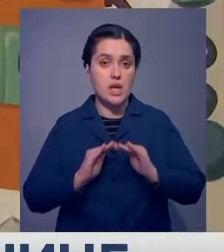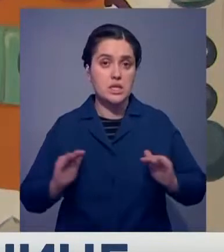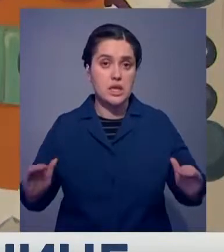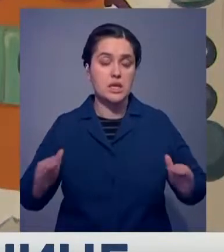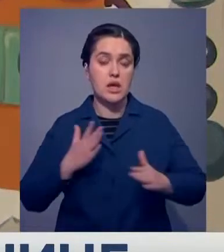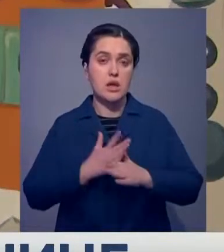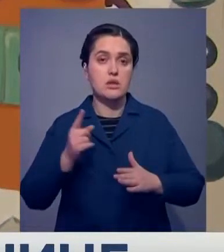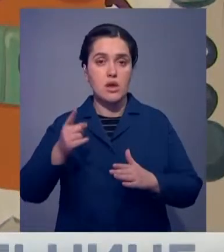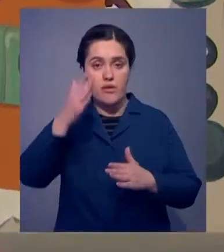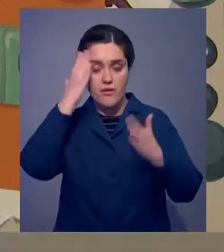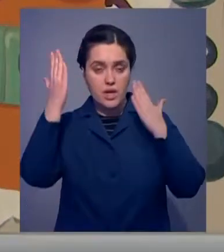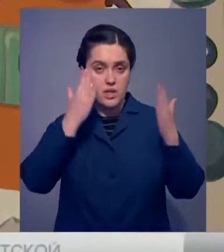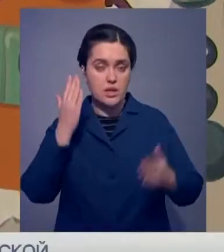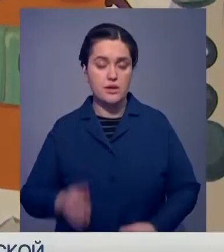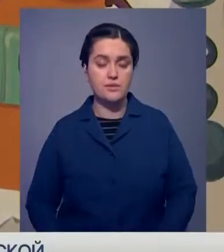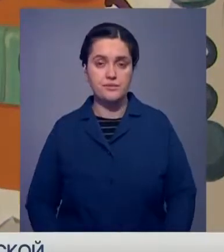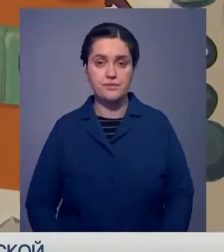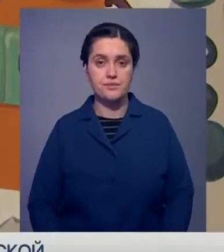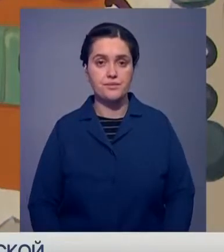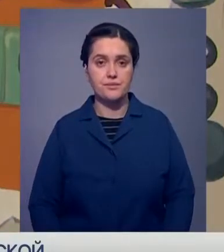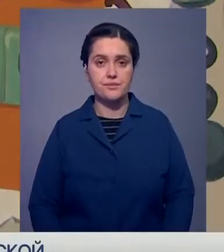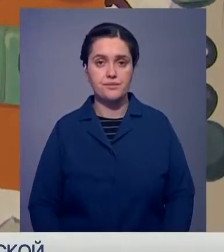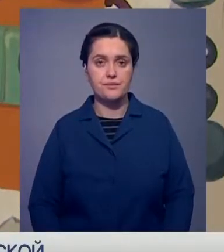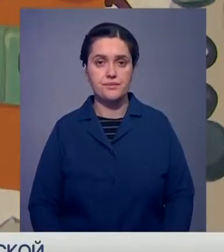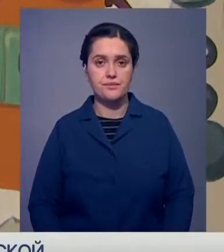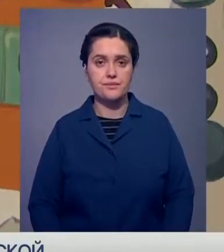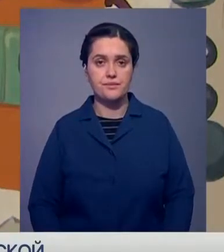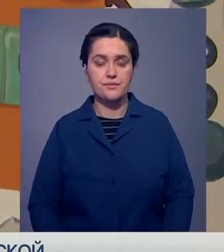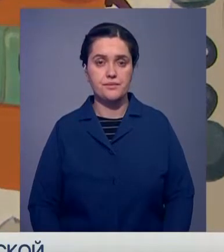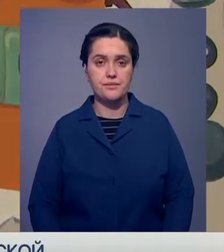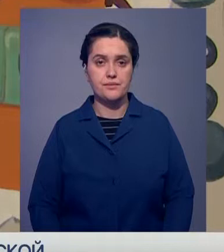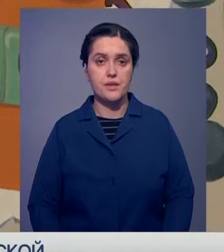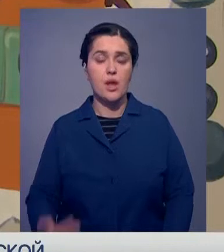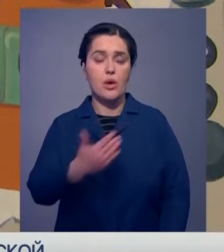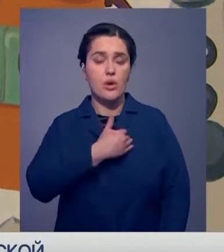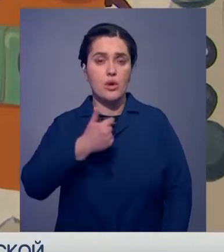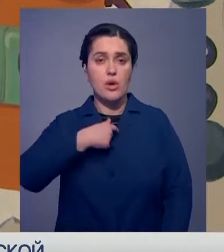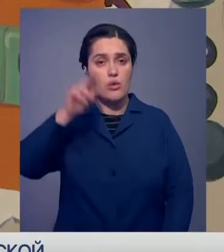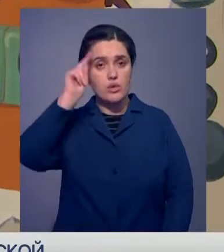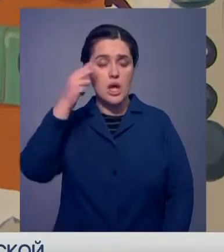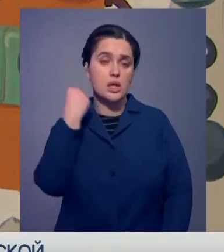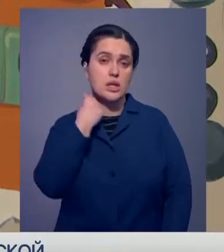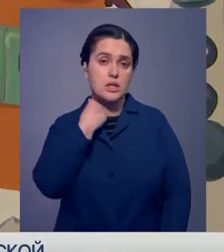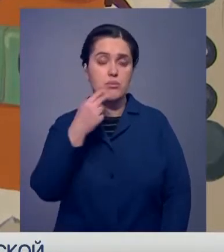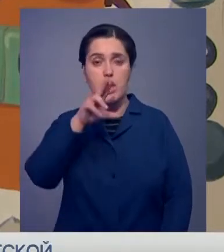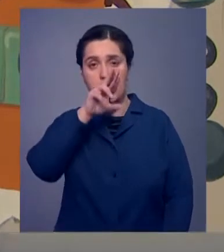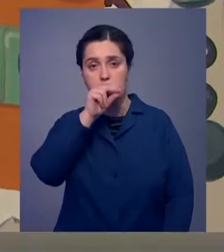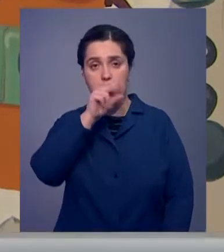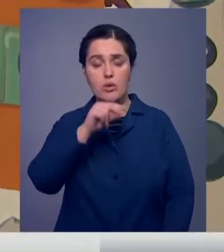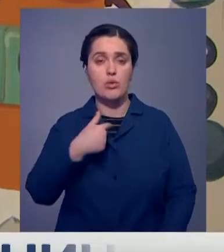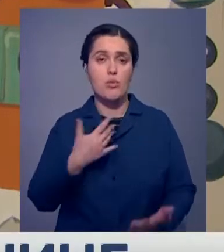учиться английскому языку, получать знания, хоть лечишься в больнице, все равно получать